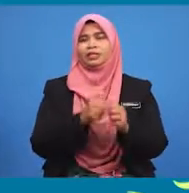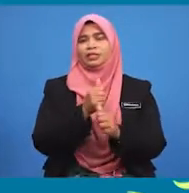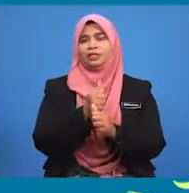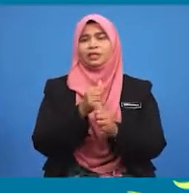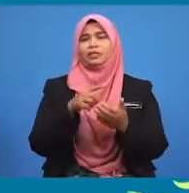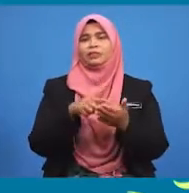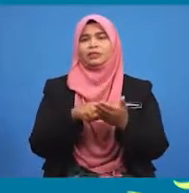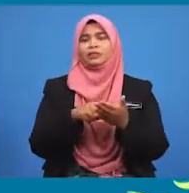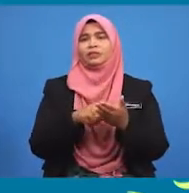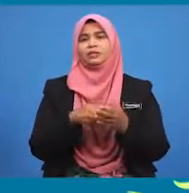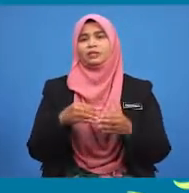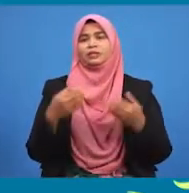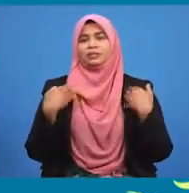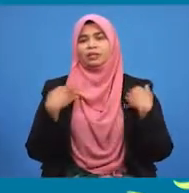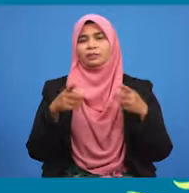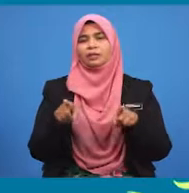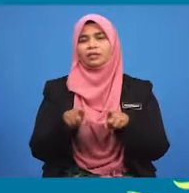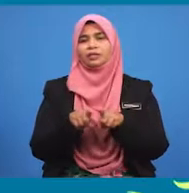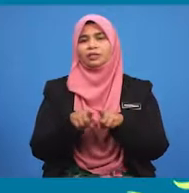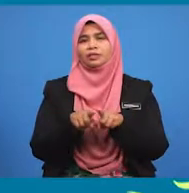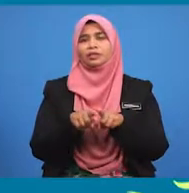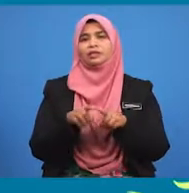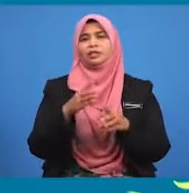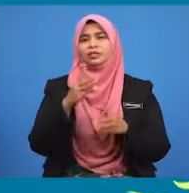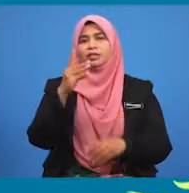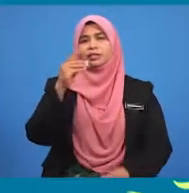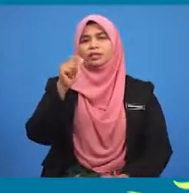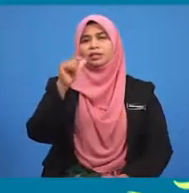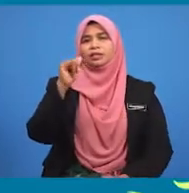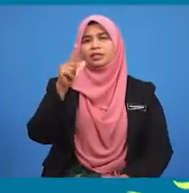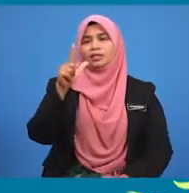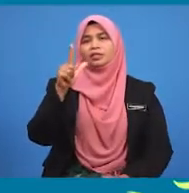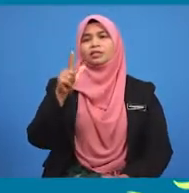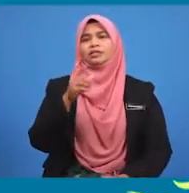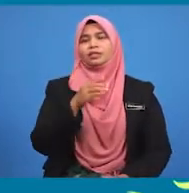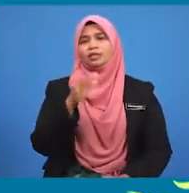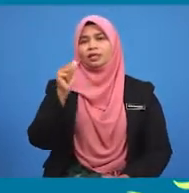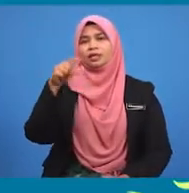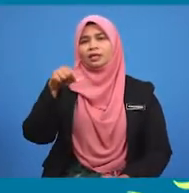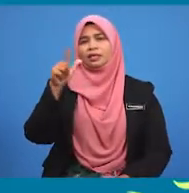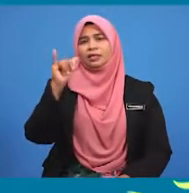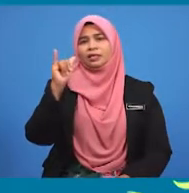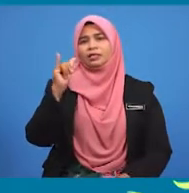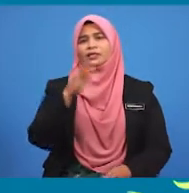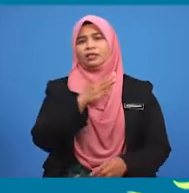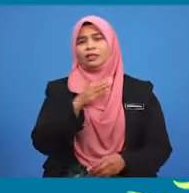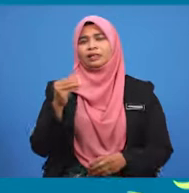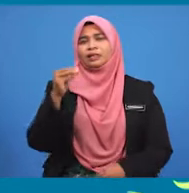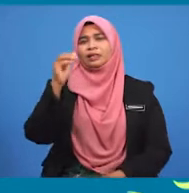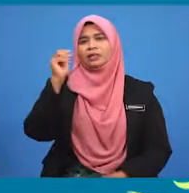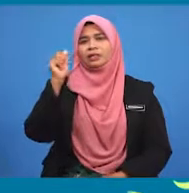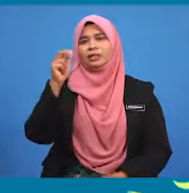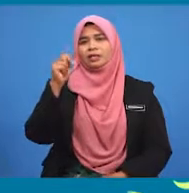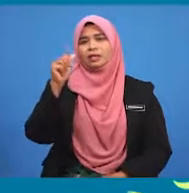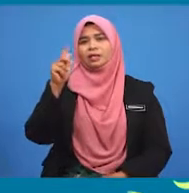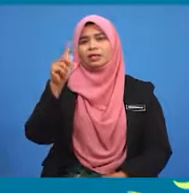Sama ada nakli ataupun akli, mereka beriman kepada Allah yang menjadikan alam ini. Dan mereka juga mengenali Allah